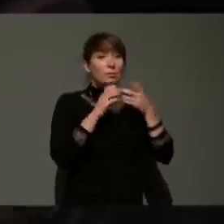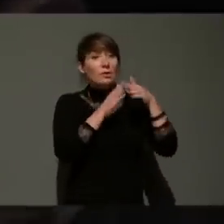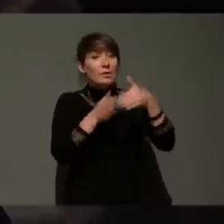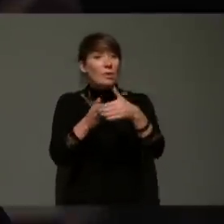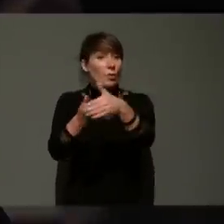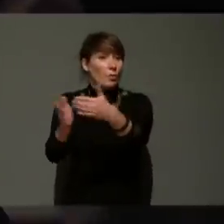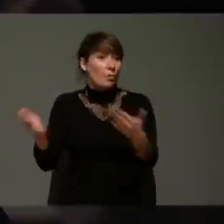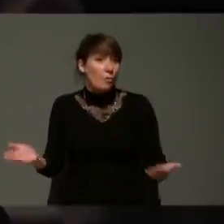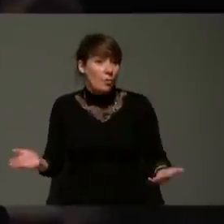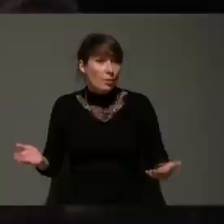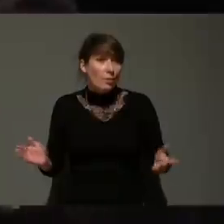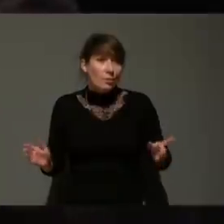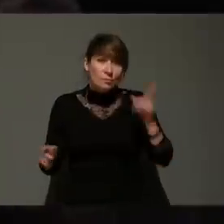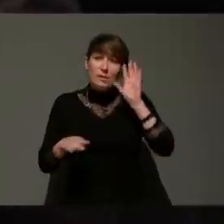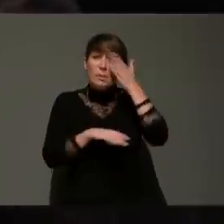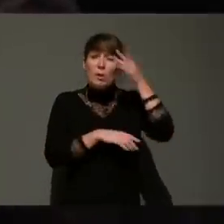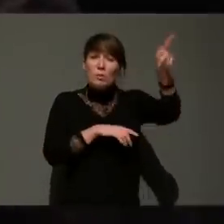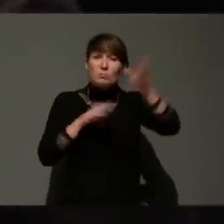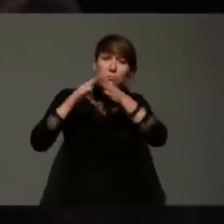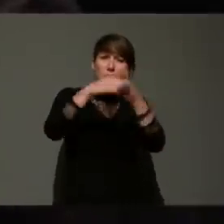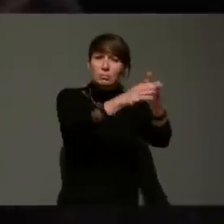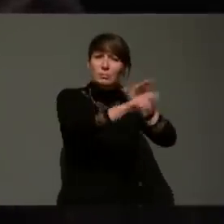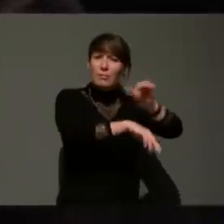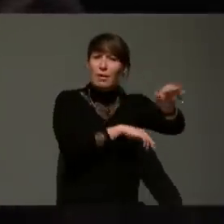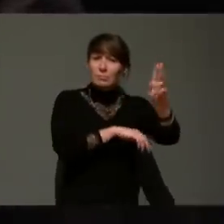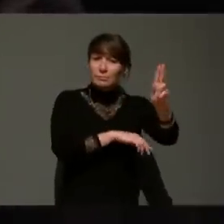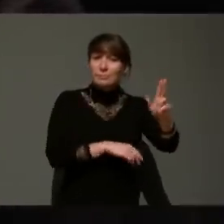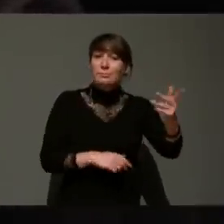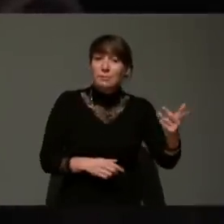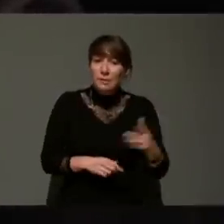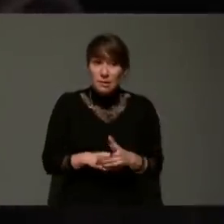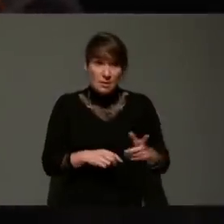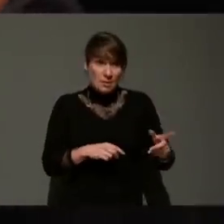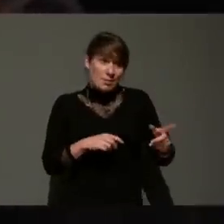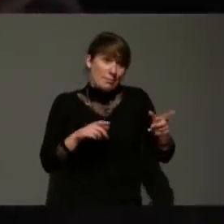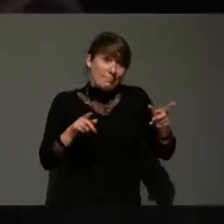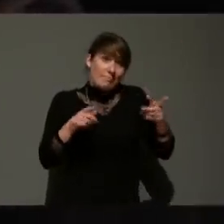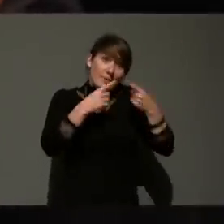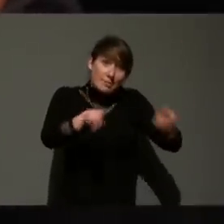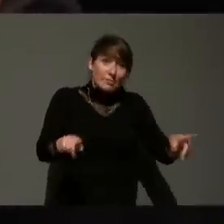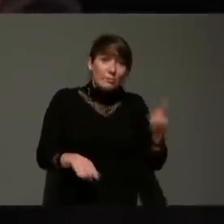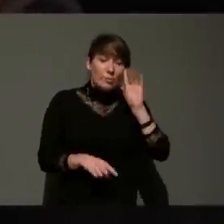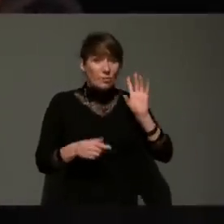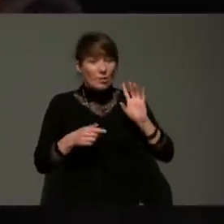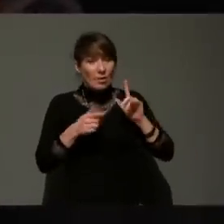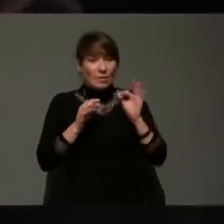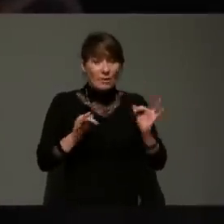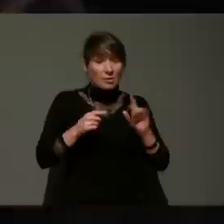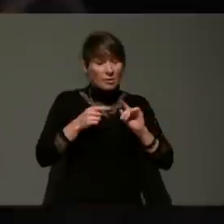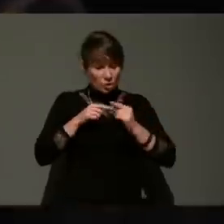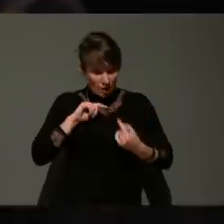vont bientôt nous quitter à Saint-Malo, c'est encore tout à fait autre chose. Et ils ont des capacités, entre guillemets, génétiques à gérer leur